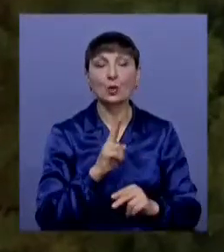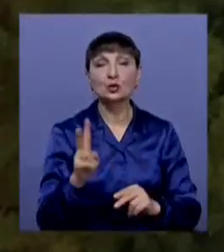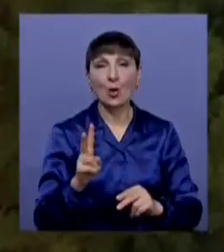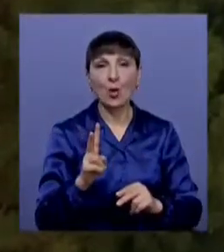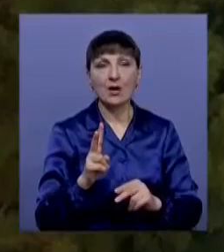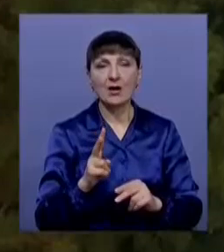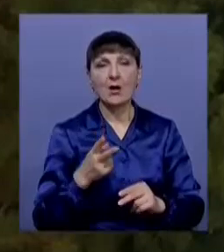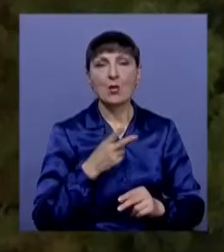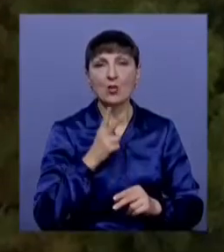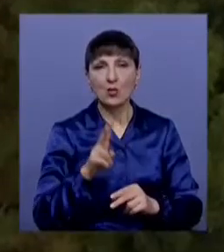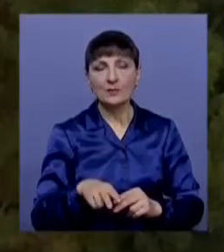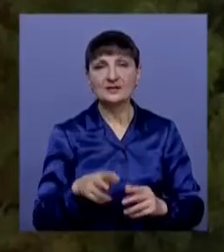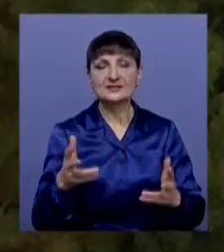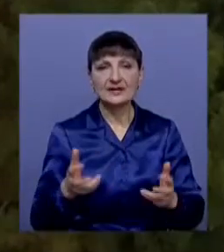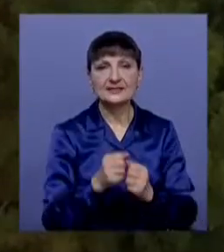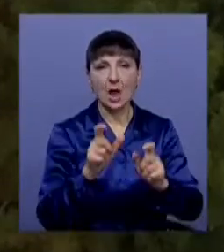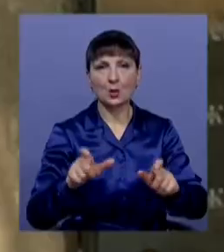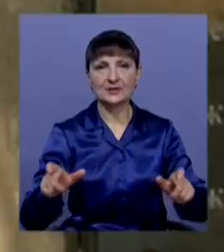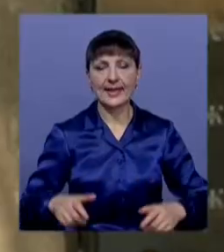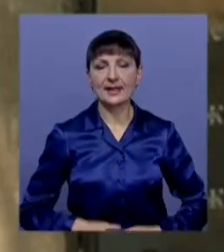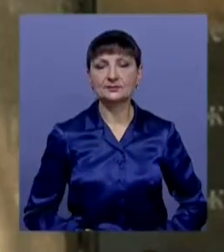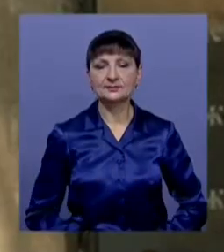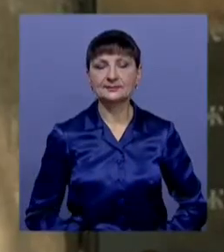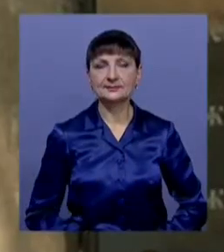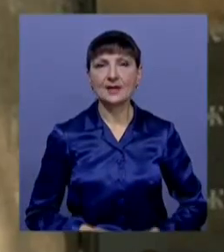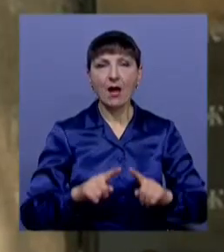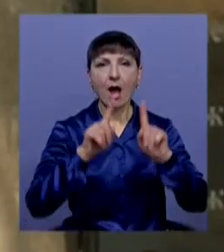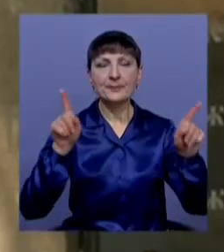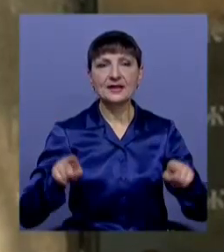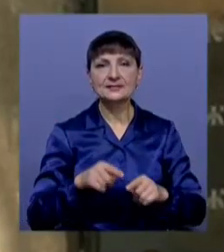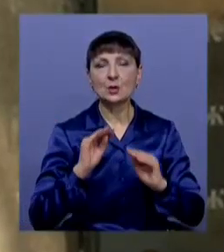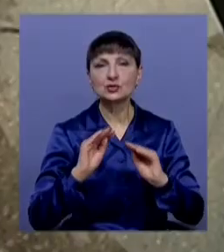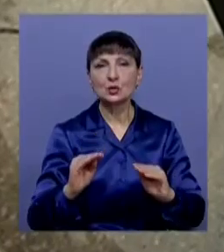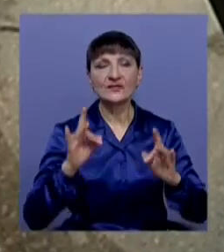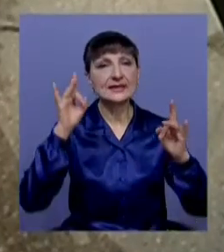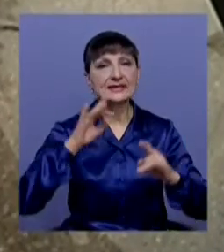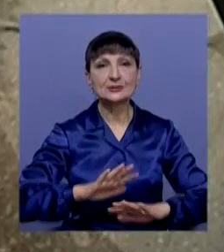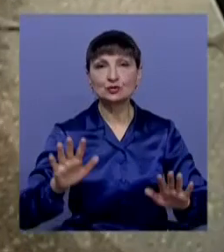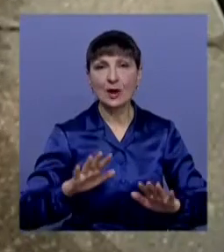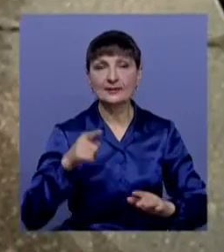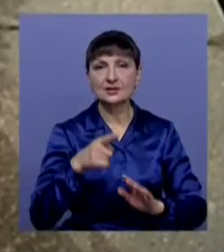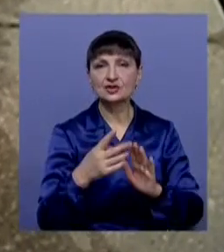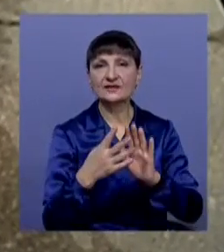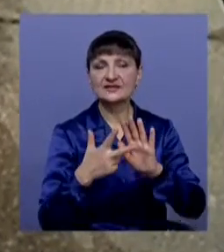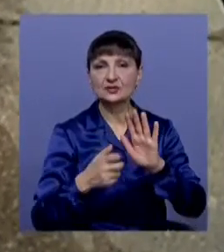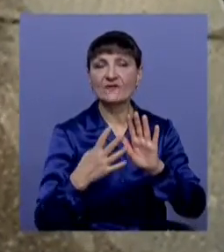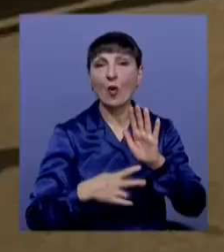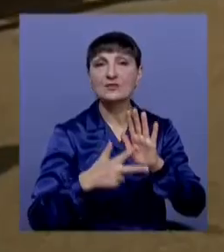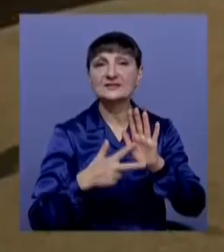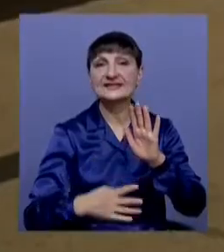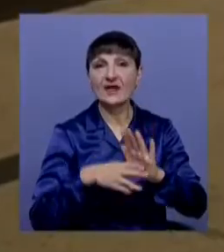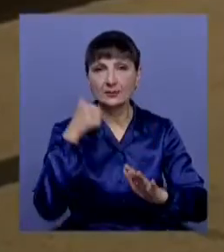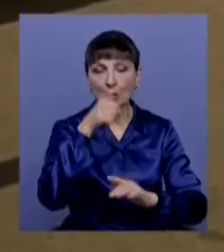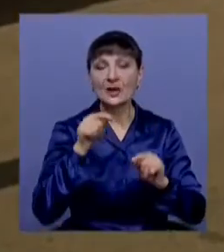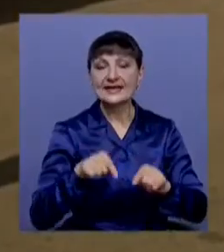кто пал в бою, спасая ближнего. Обелиск установлен в этом месте не случайно. В 1989-м